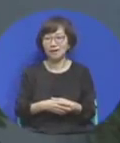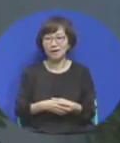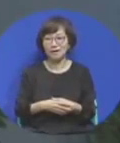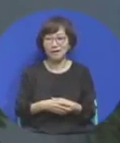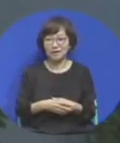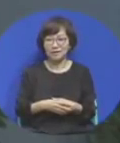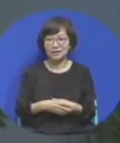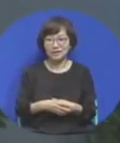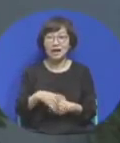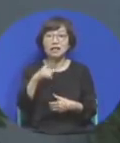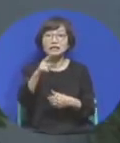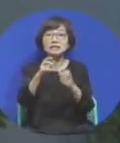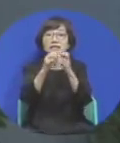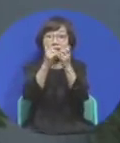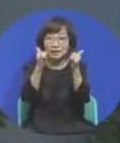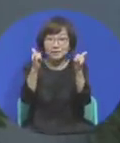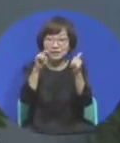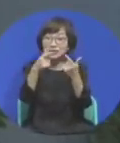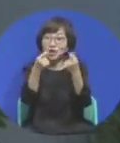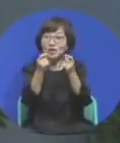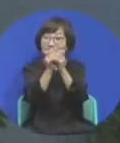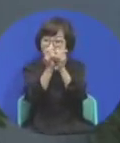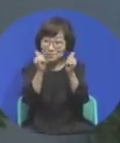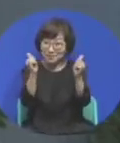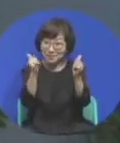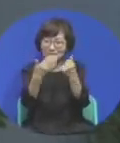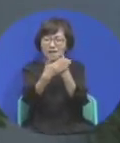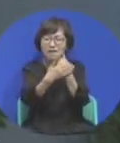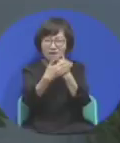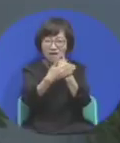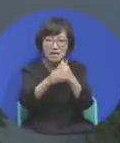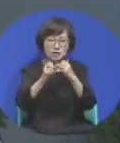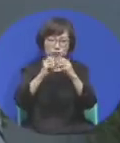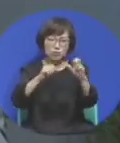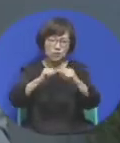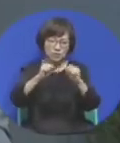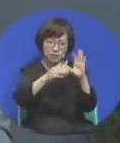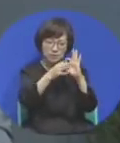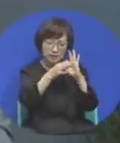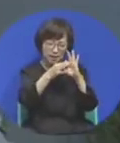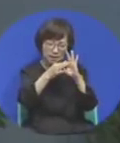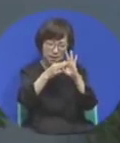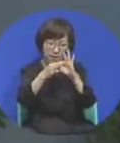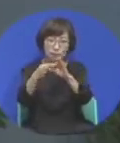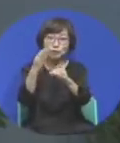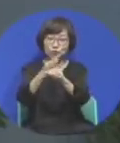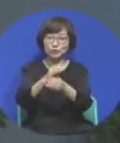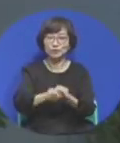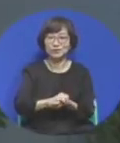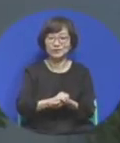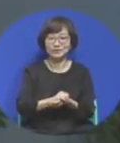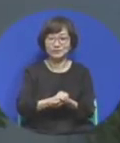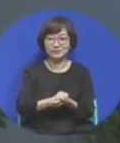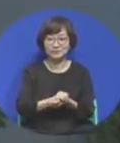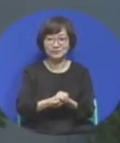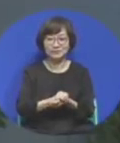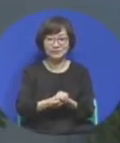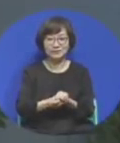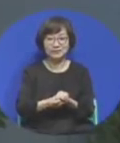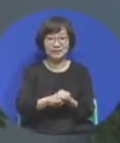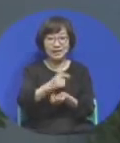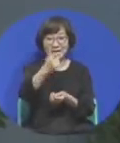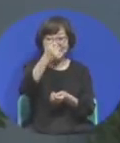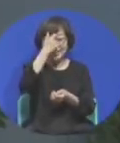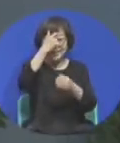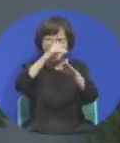운동은 지속되고 있습니다. But because of those very people, our evangelism movement is continuing on. 예배하면 들이 잠깐 와서 안녕하십니까